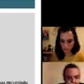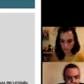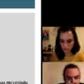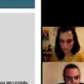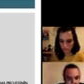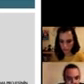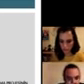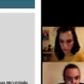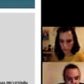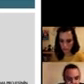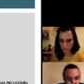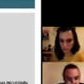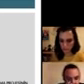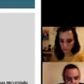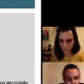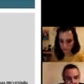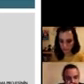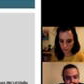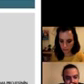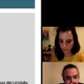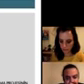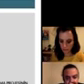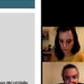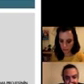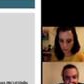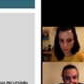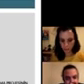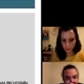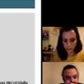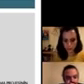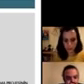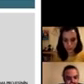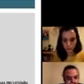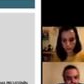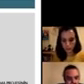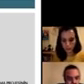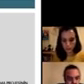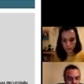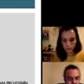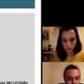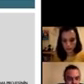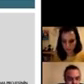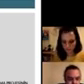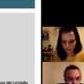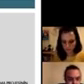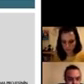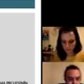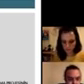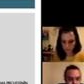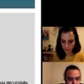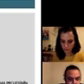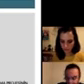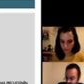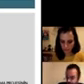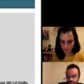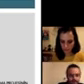Bunu aslında bilmiyorum Mansur görünüyor mu, tam şuradan keserek hem kapsamını hem içeriğini biraz